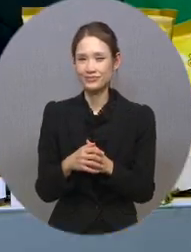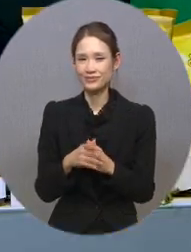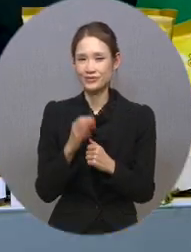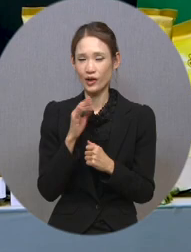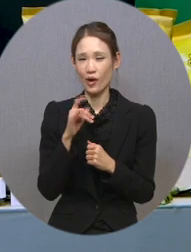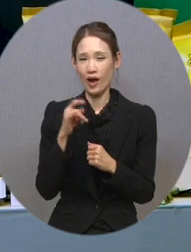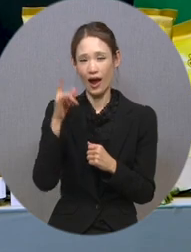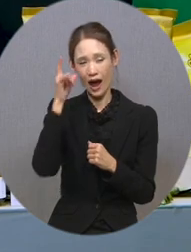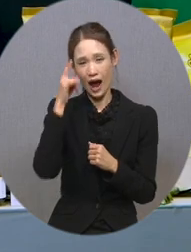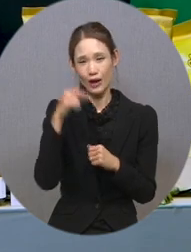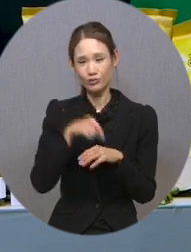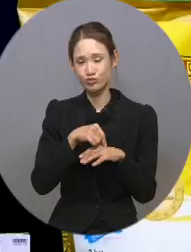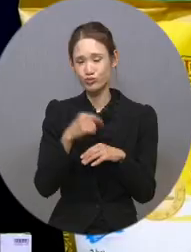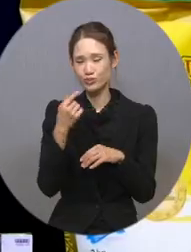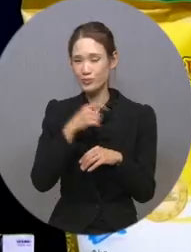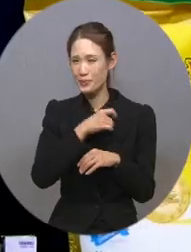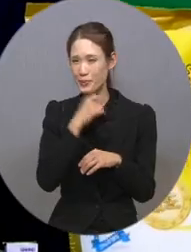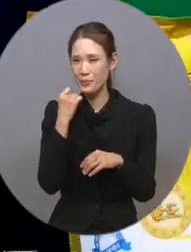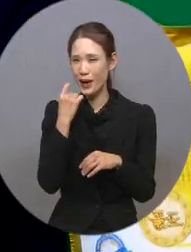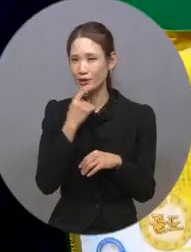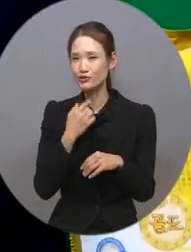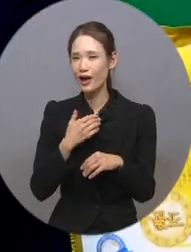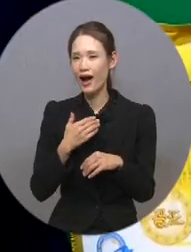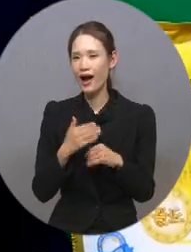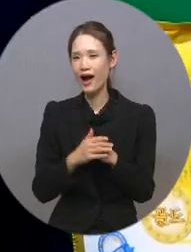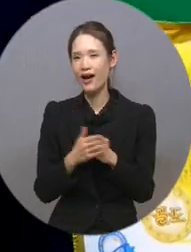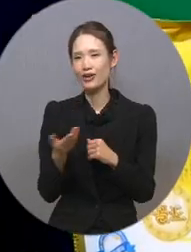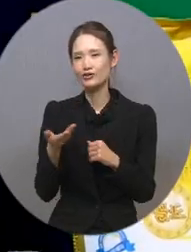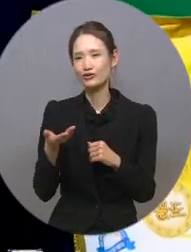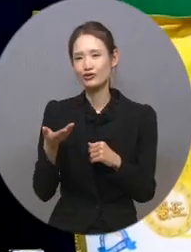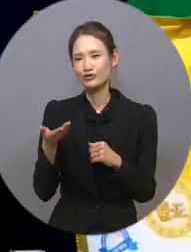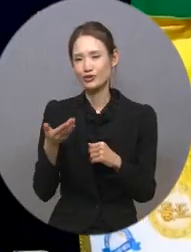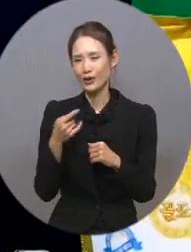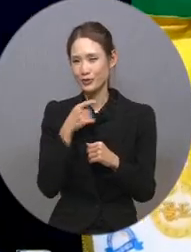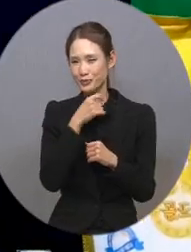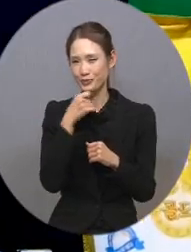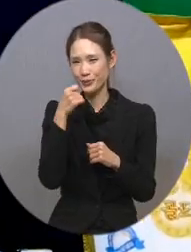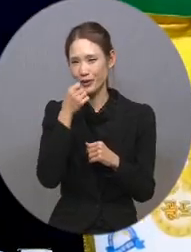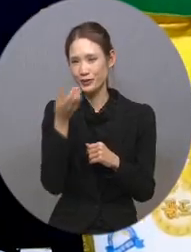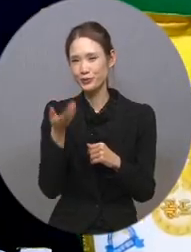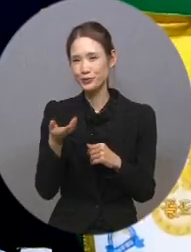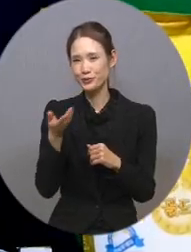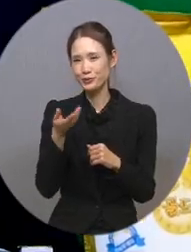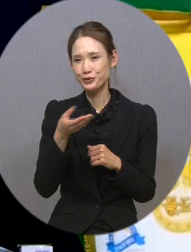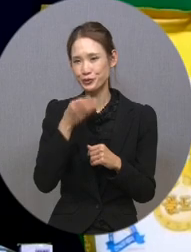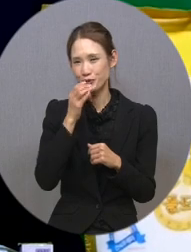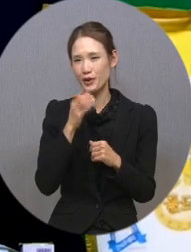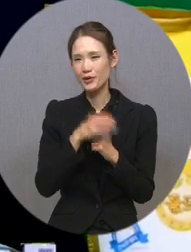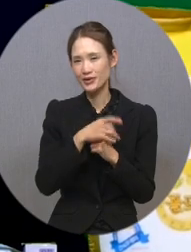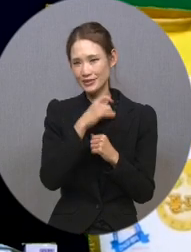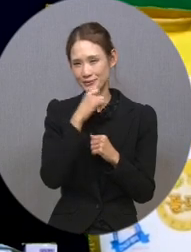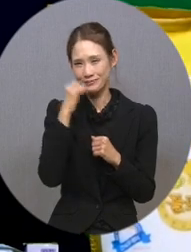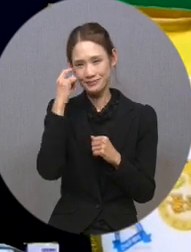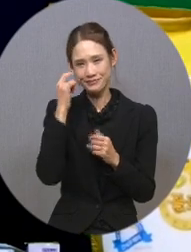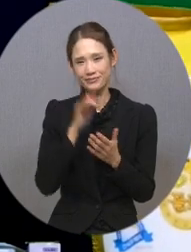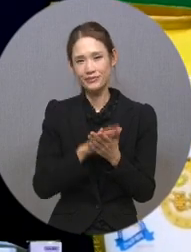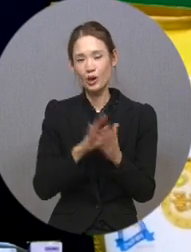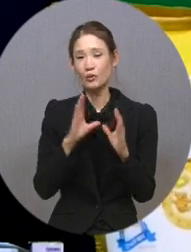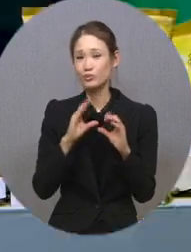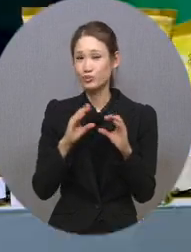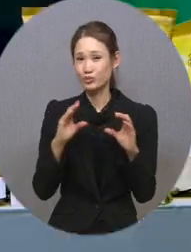한우가 맛있는 줄은 알았는데 어쩜 이렇게 국물이 이렇게 배어있는 맛이 기가 막히네요. 아니